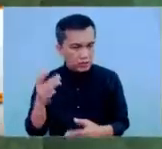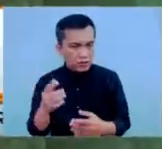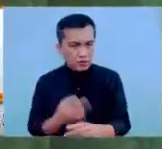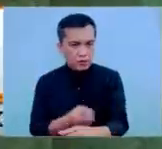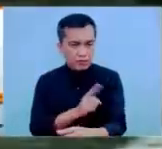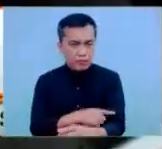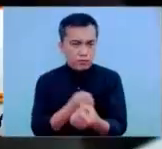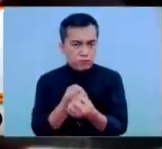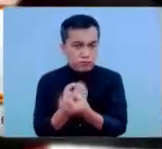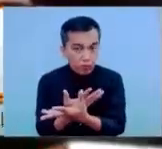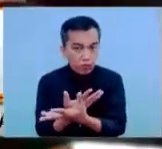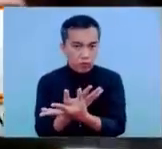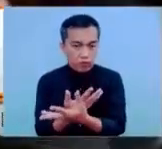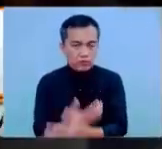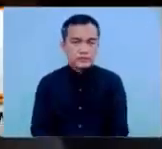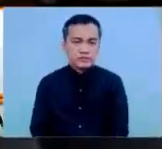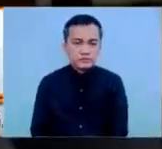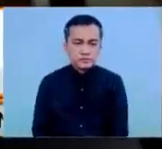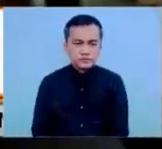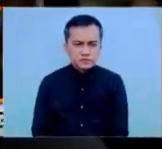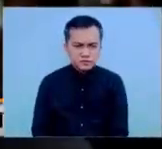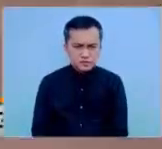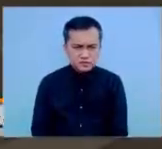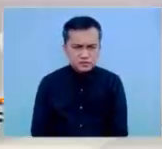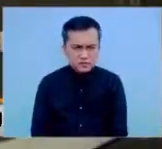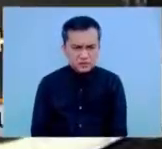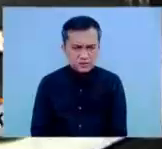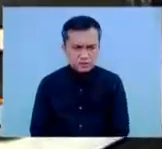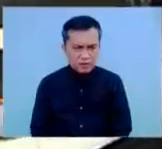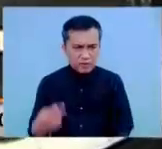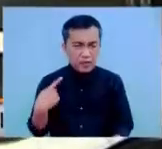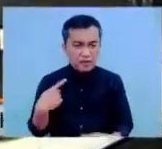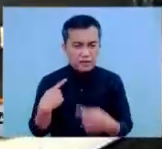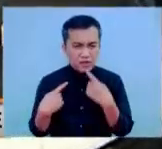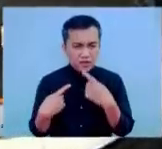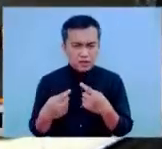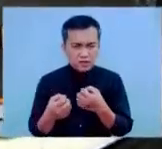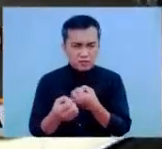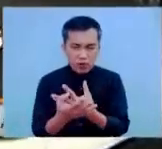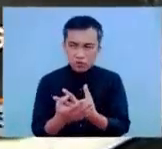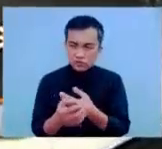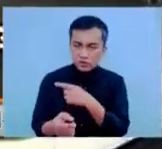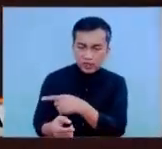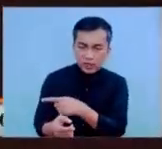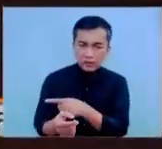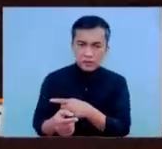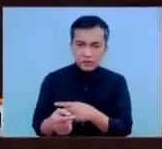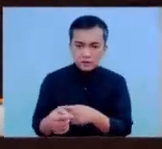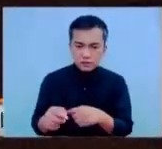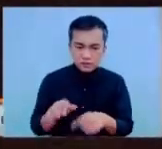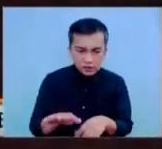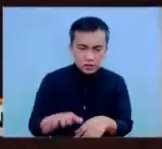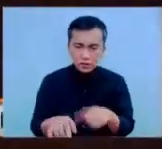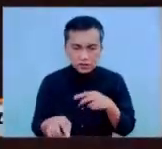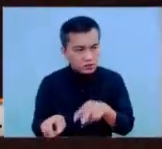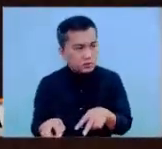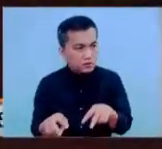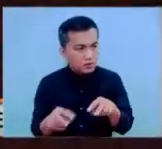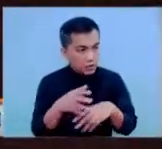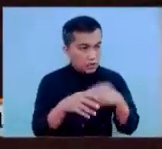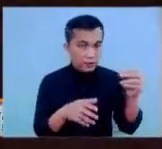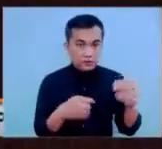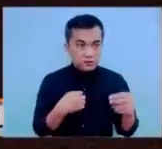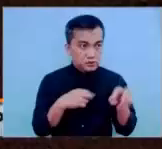pagsabog. Dahil po sa anong machine po na sumabog, nung pagising ko sa kasama ko po, paglabas ko po, may apoy na po eh. Yung